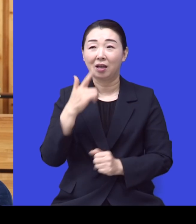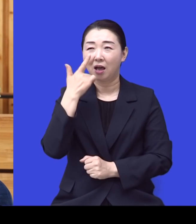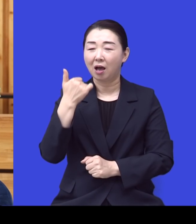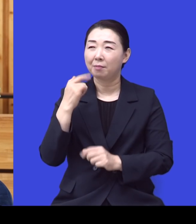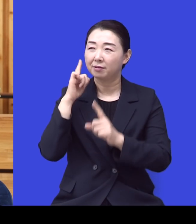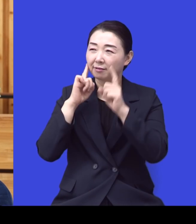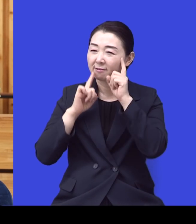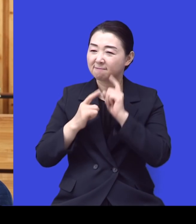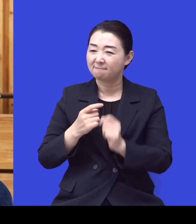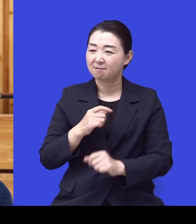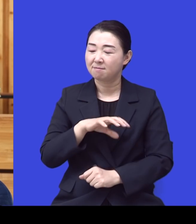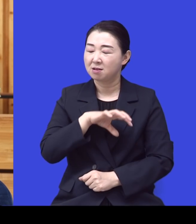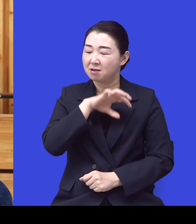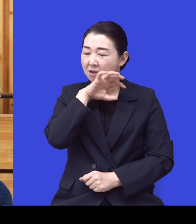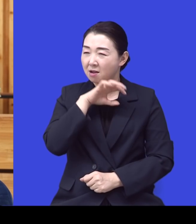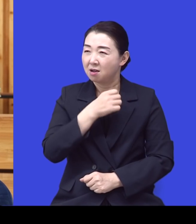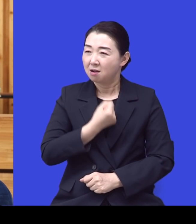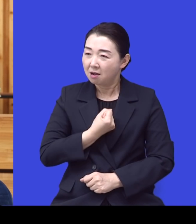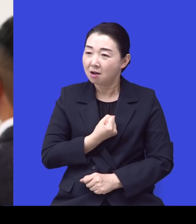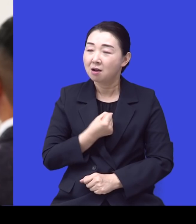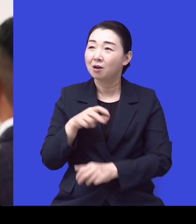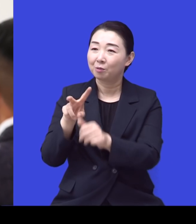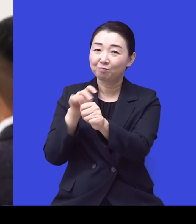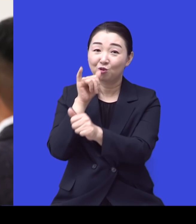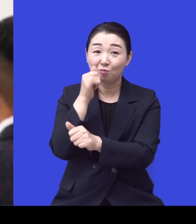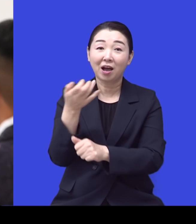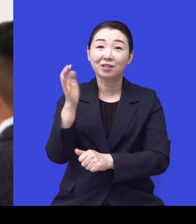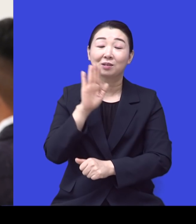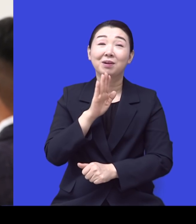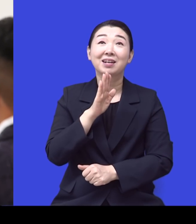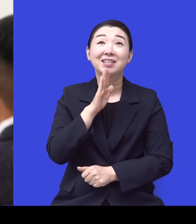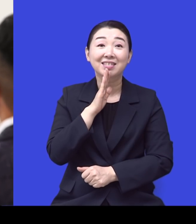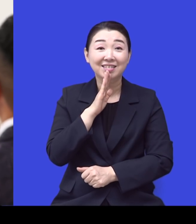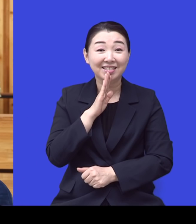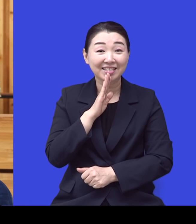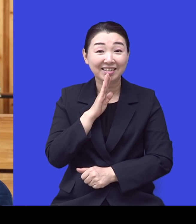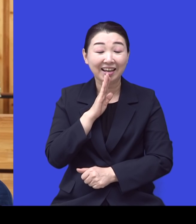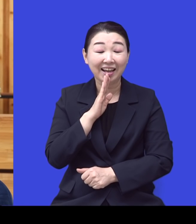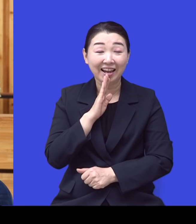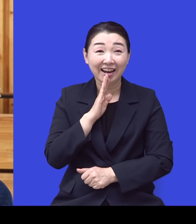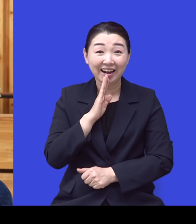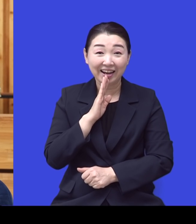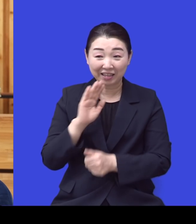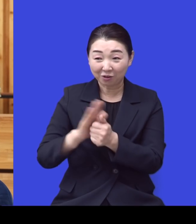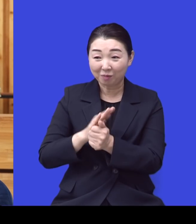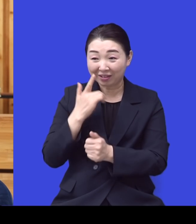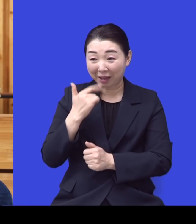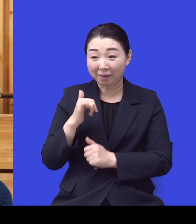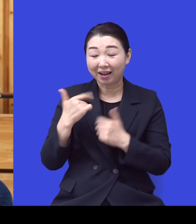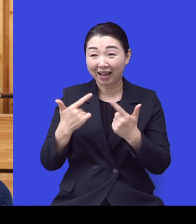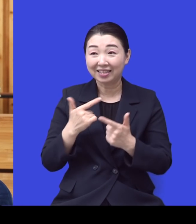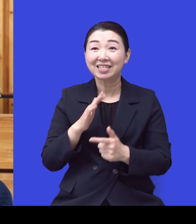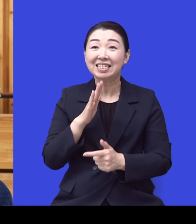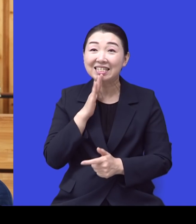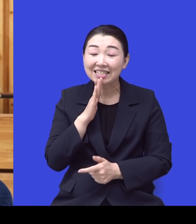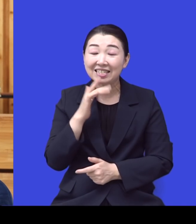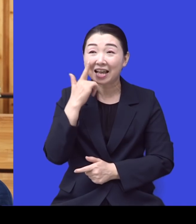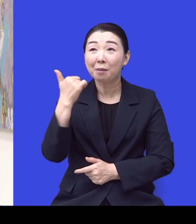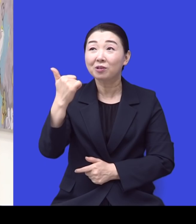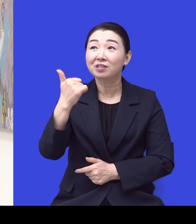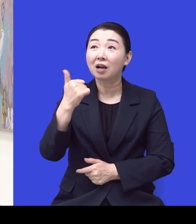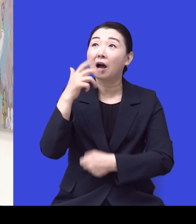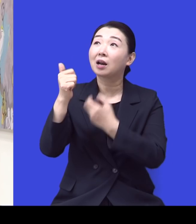원망이 있었는데 네. 그 아버지가 아닌 네, 더 진짜 따뜻한, 아버지가 있다고 진짜 하니까. 내가 꿈에 그리던 아버지란 네, 존재가 네. 너에겐 있단다. 네, 라는